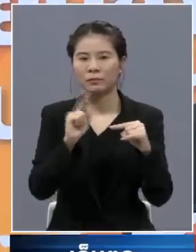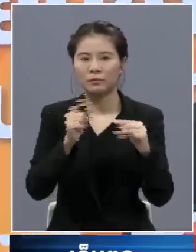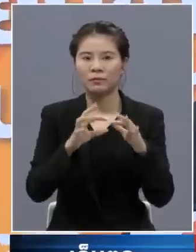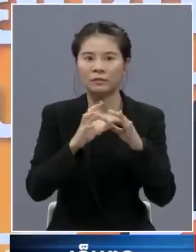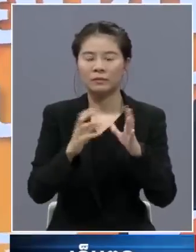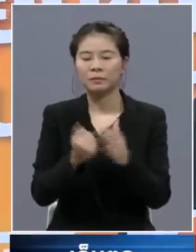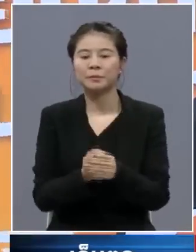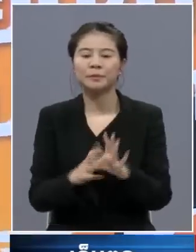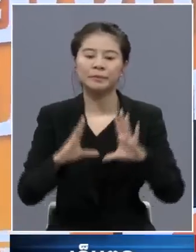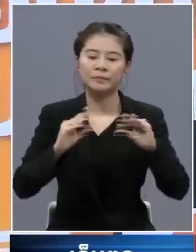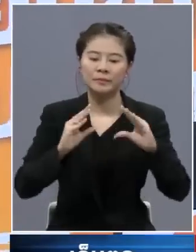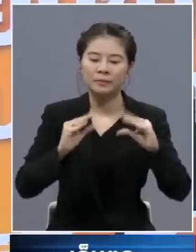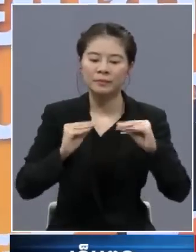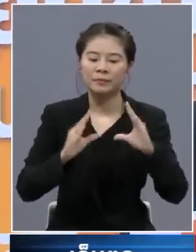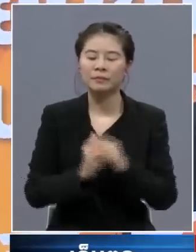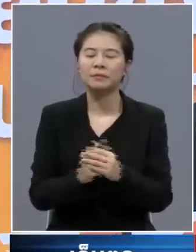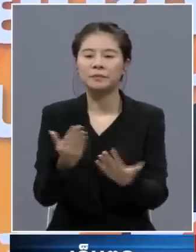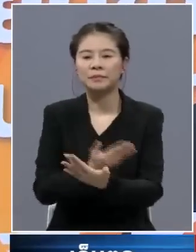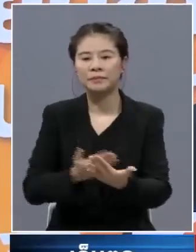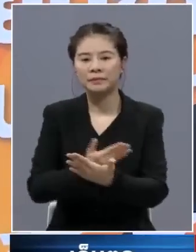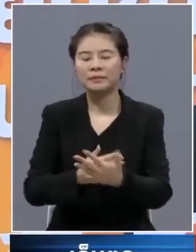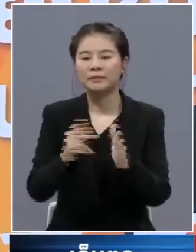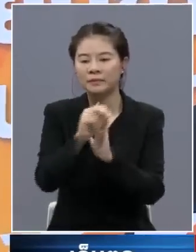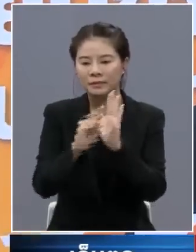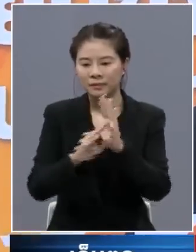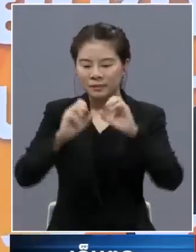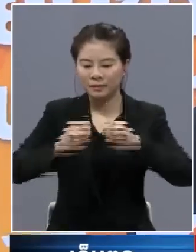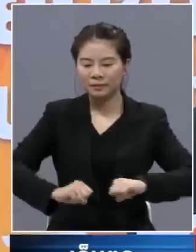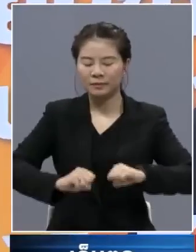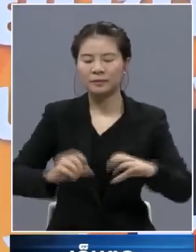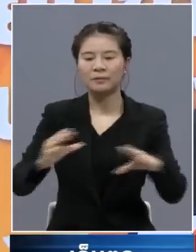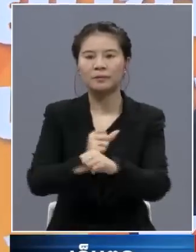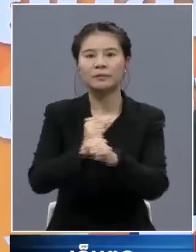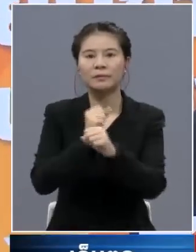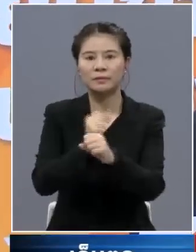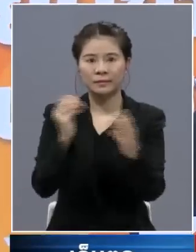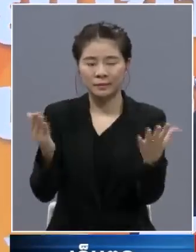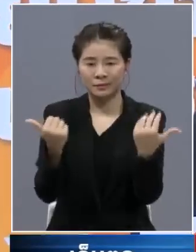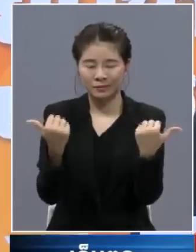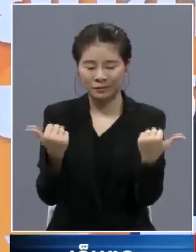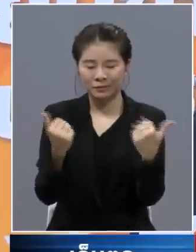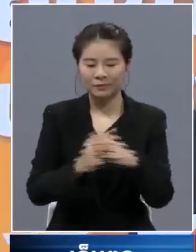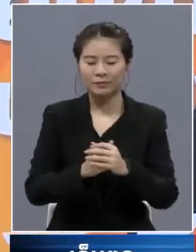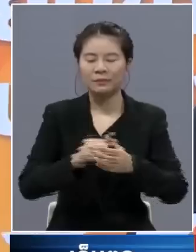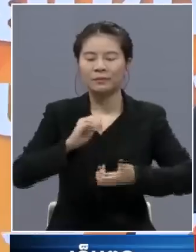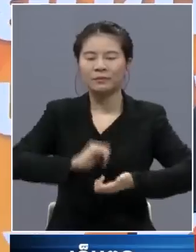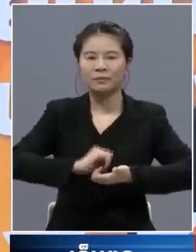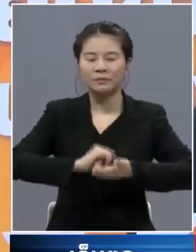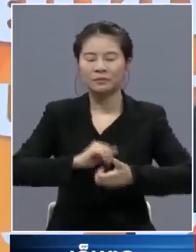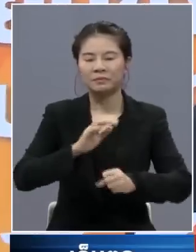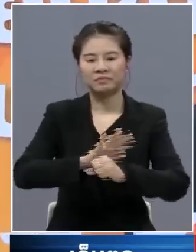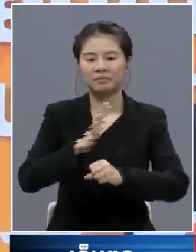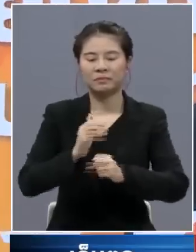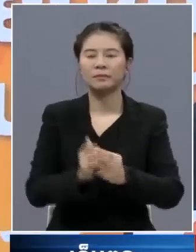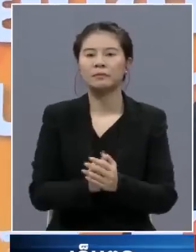อปกันอะว่านโยบายมันจะเหมิดรวมกันได้ยังไงเพียงแค่การคุยก่อนออก MOU มาเชื่อว่าไม่พอ ที่จะทำให้นโยบายมัน